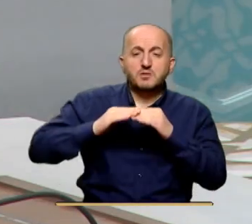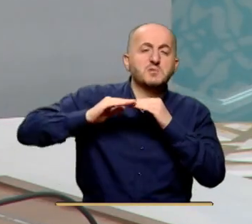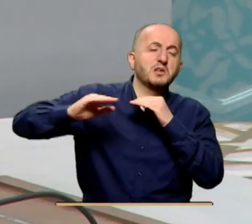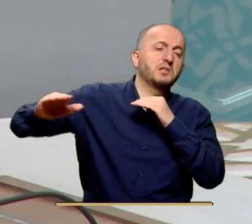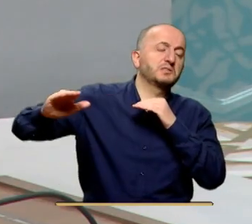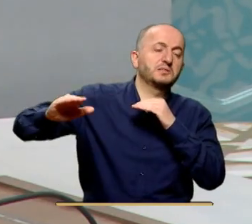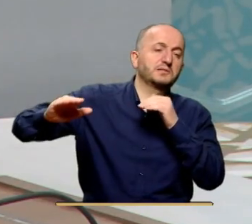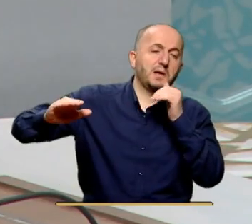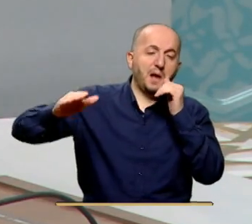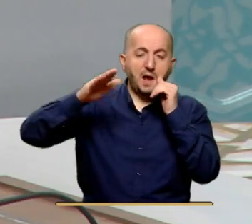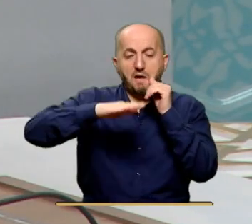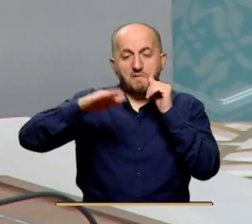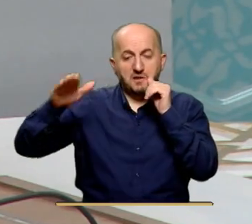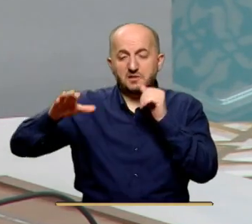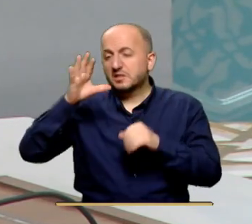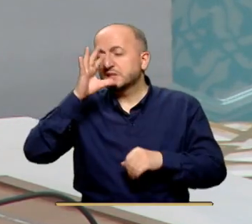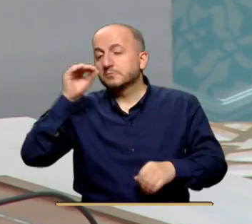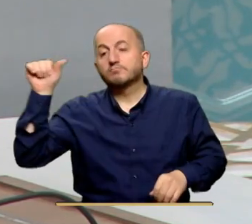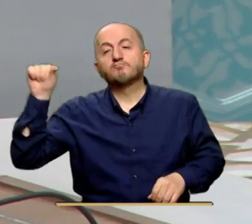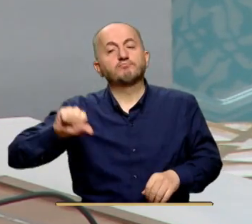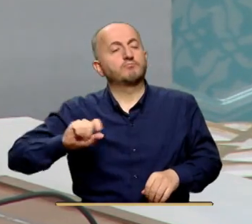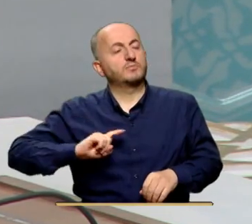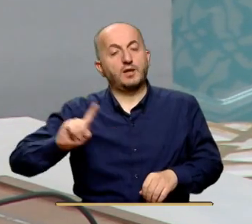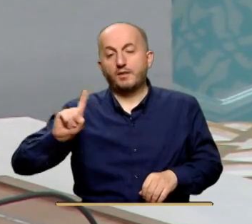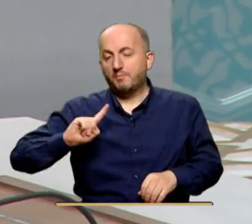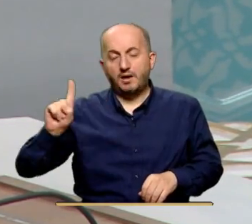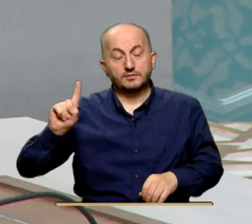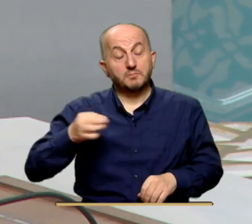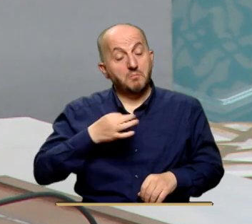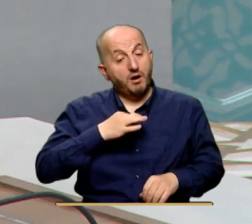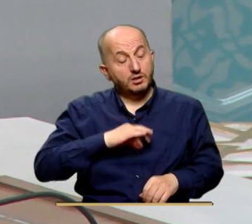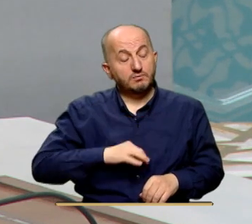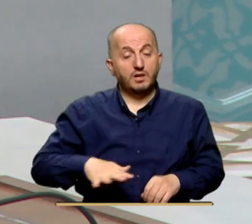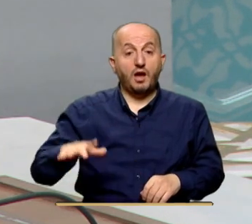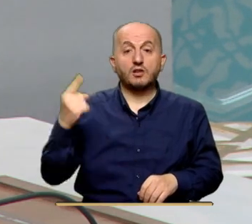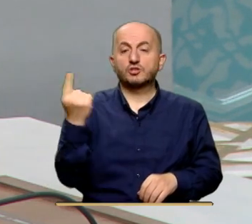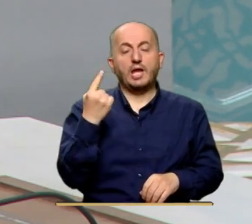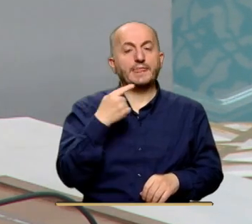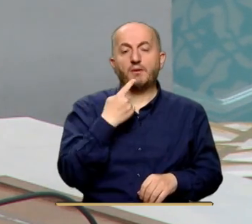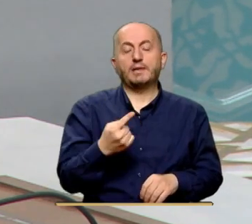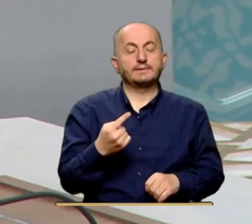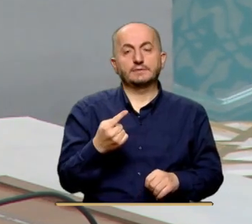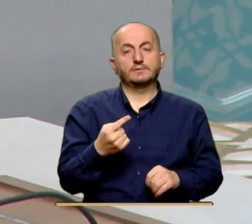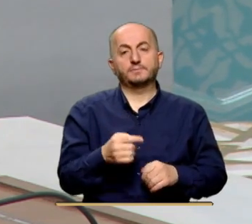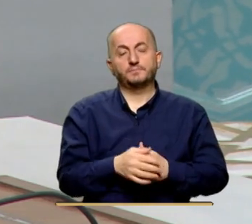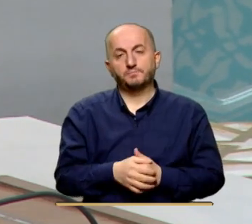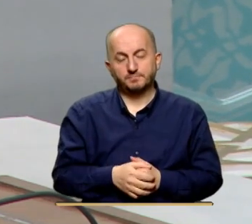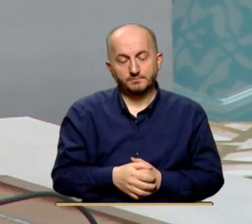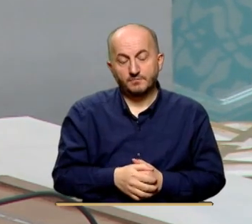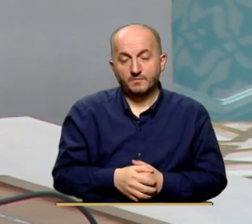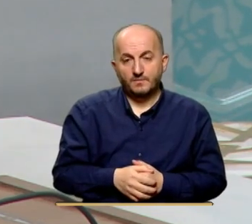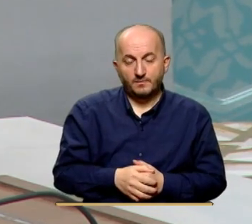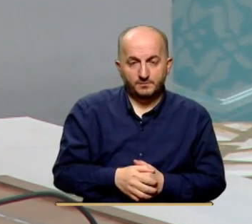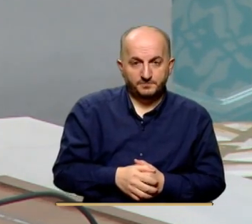milletin evlatlarını kimse yenemez. Çünkü maneviyat her şey demektir değerli kardeşlerim. O